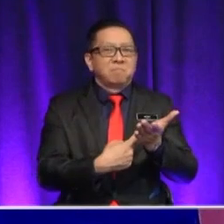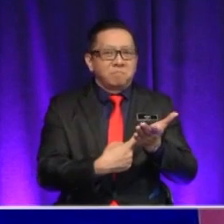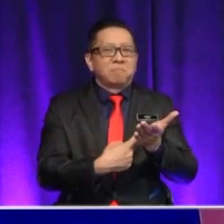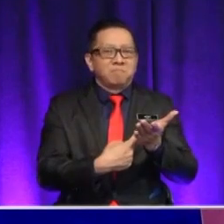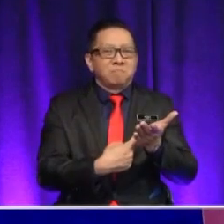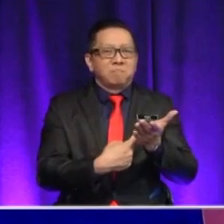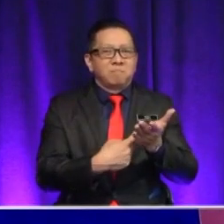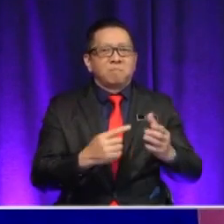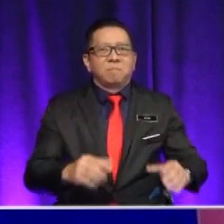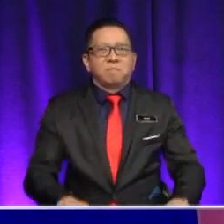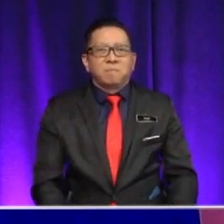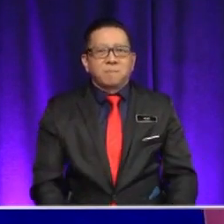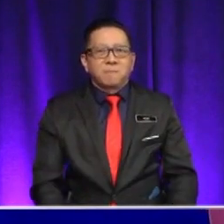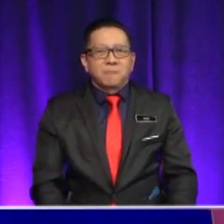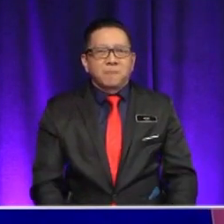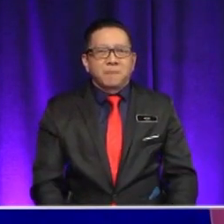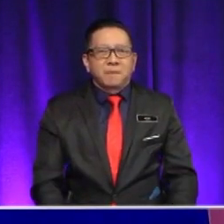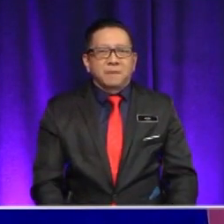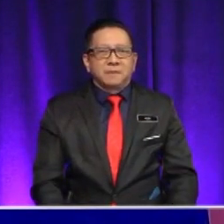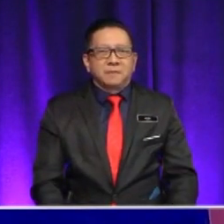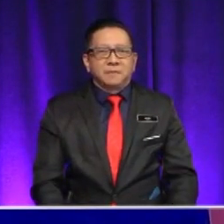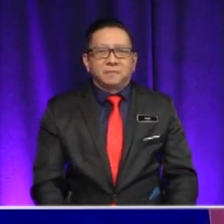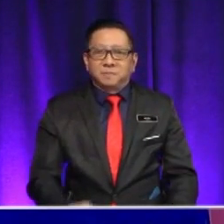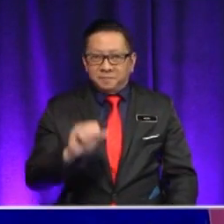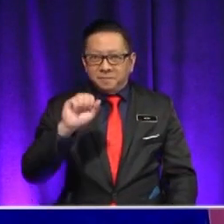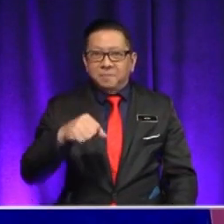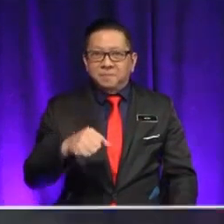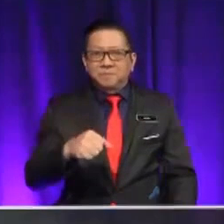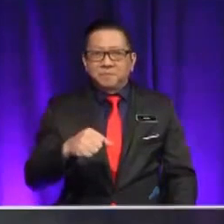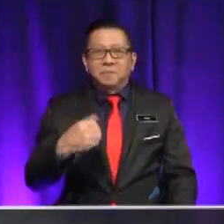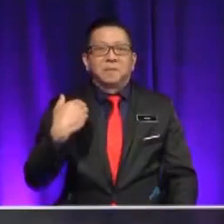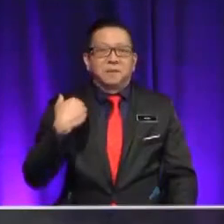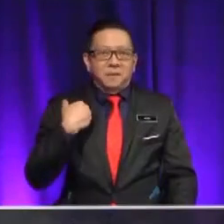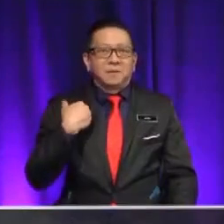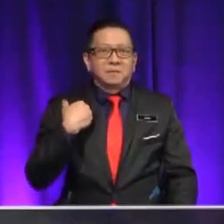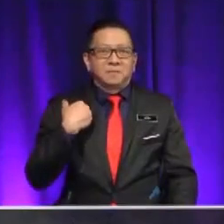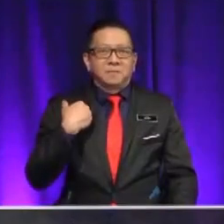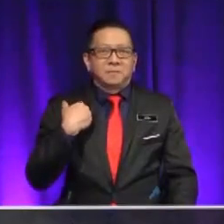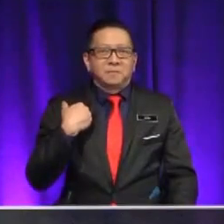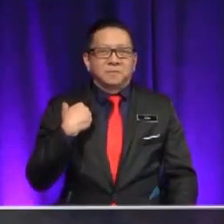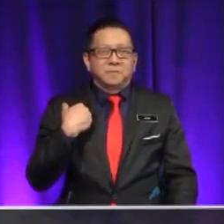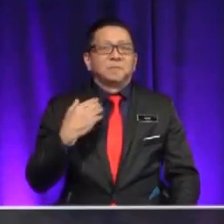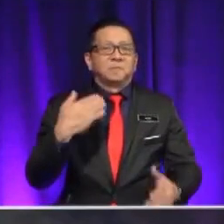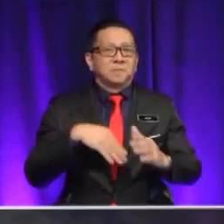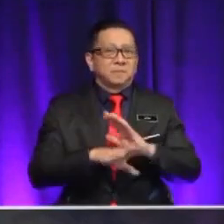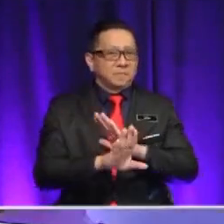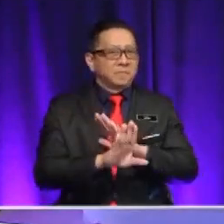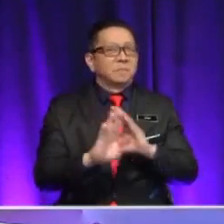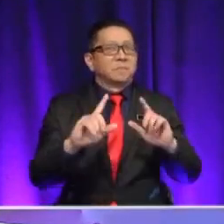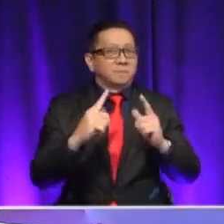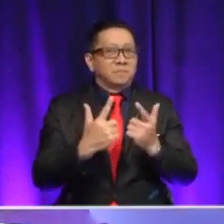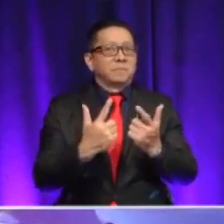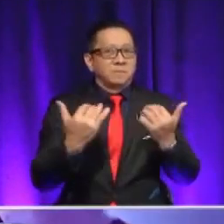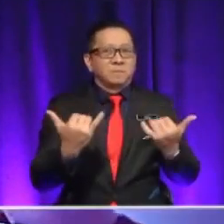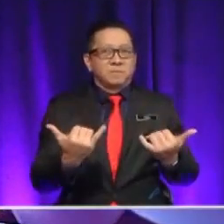negara. Ya, baik. Ada lagi sedikit penambahan lagi dari Cikgu Farah? Tak ada. Nanti kita masuk untuk yang tajuk yang